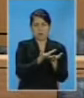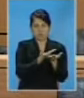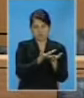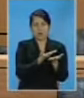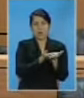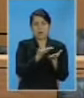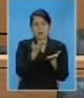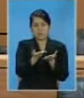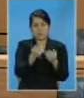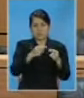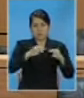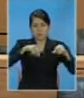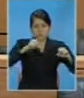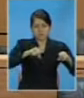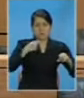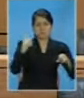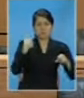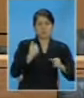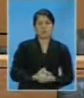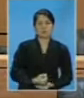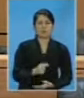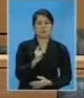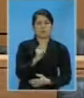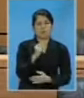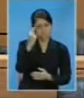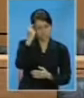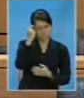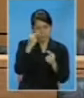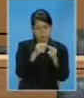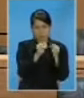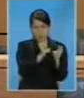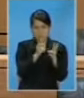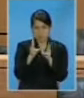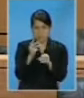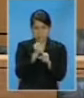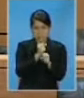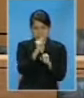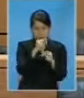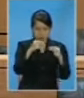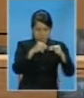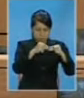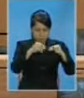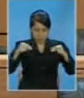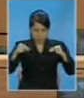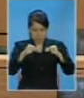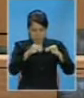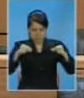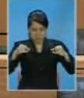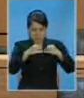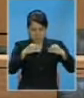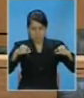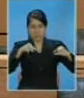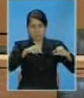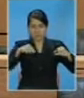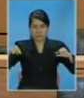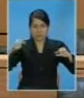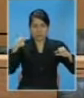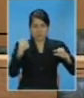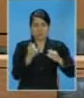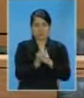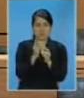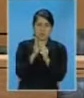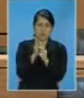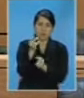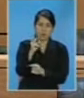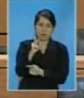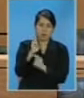ว่าในการที่จะติดตั้งสายไฟเบอร์ออปติกในจังหวัดชายแดนภาคใต้เพียง 2,000 กิโล